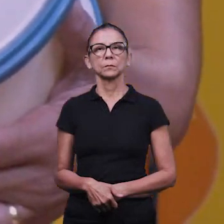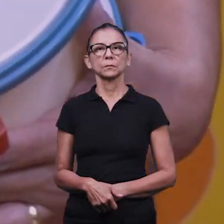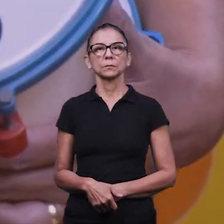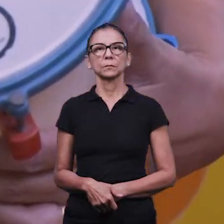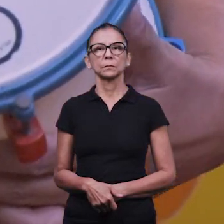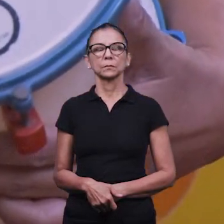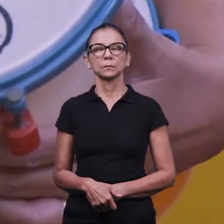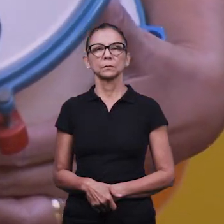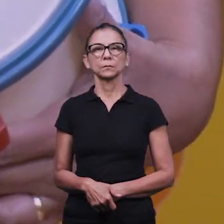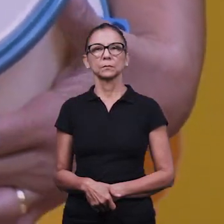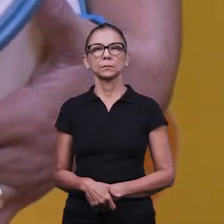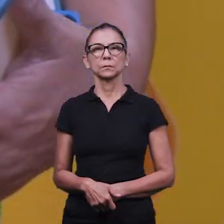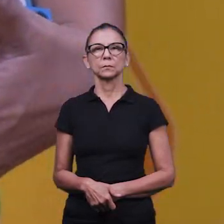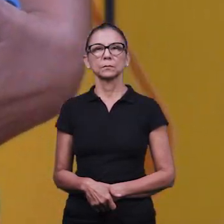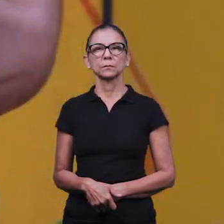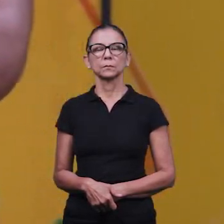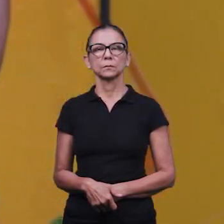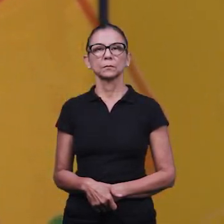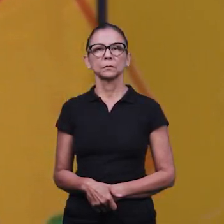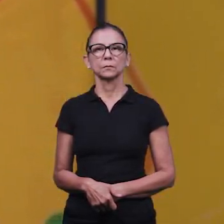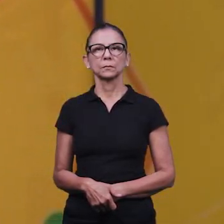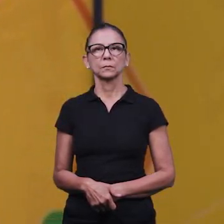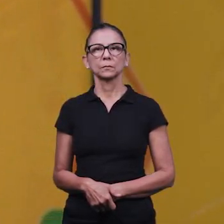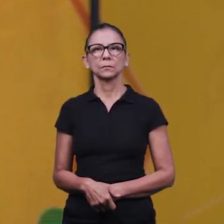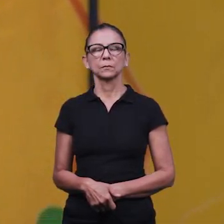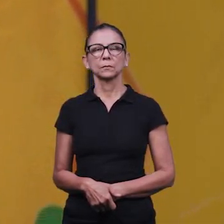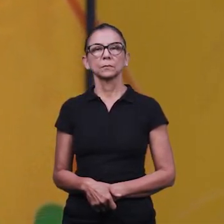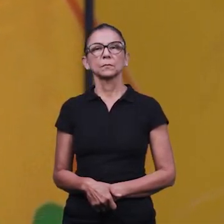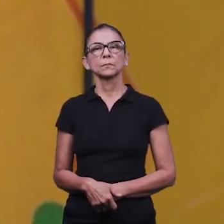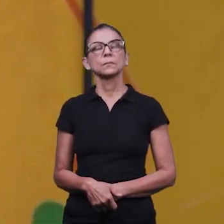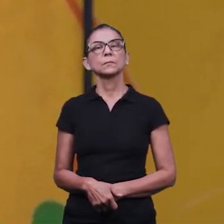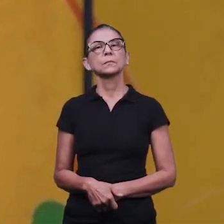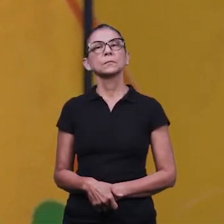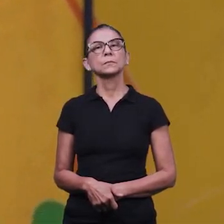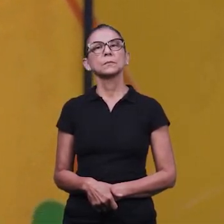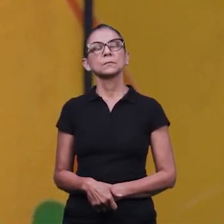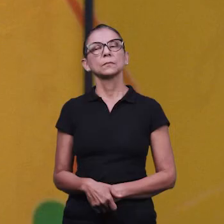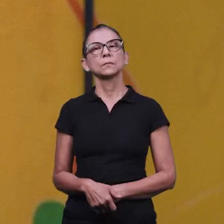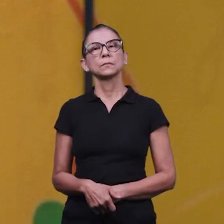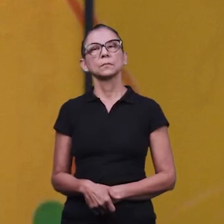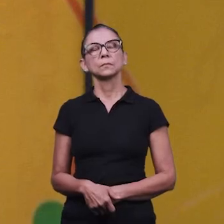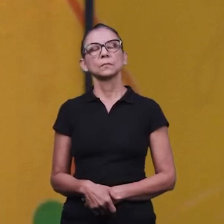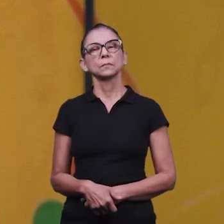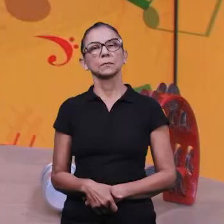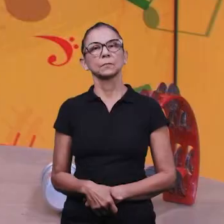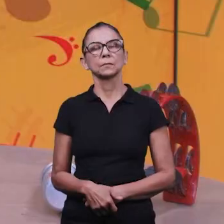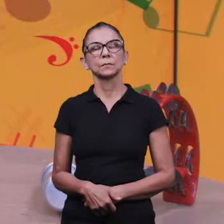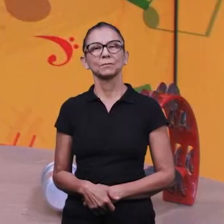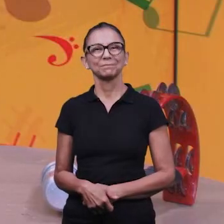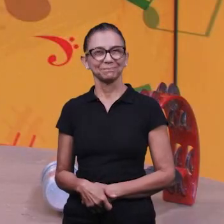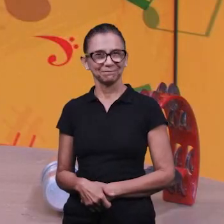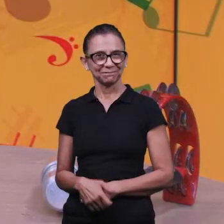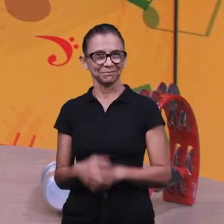la la si si la.